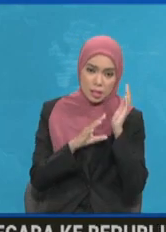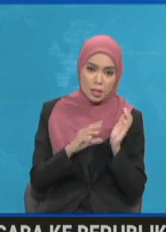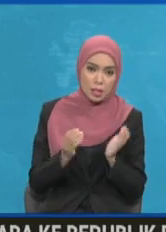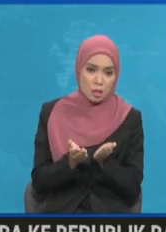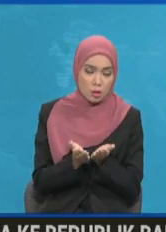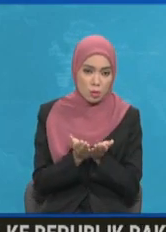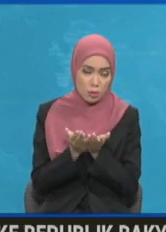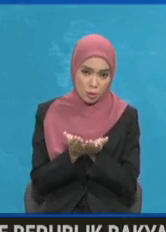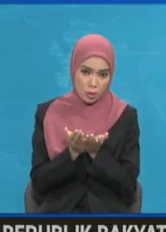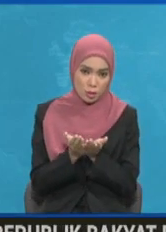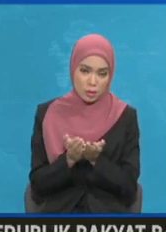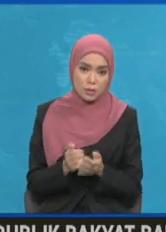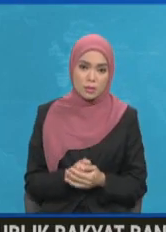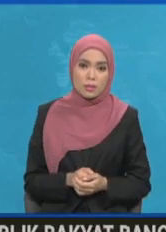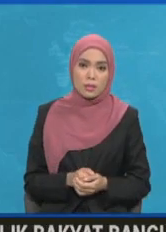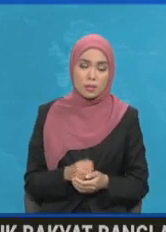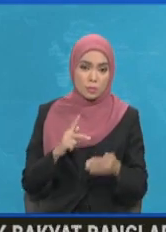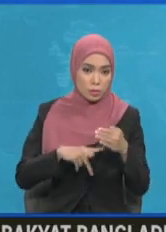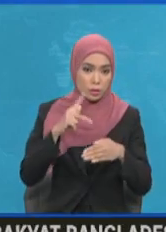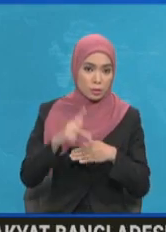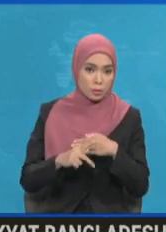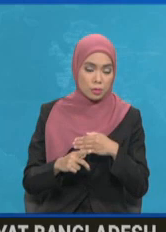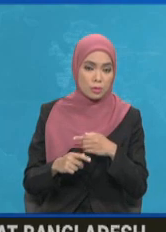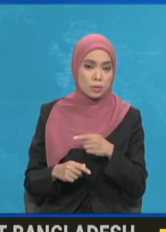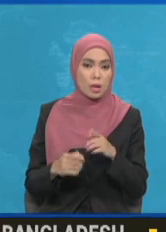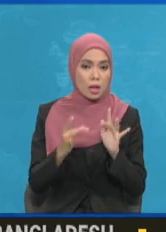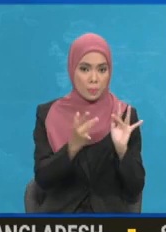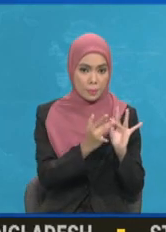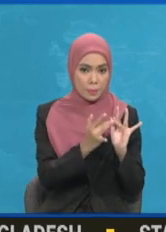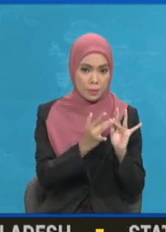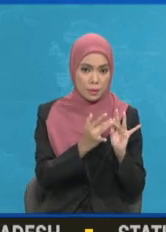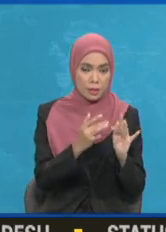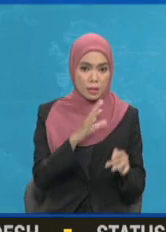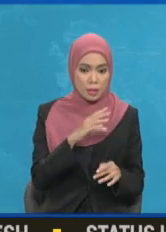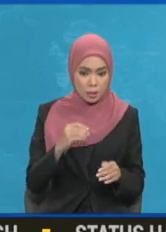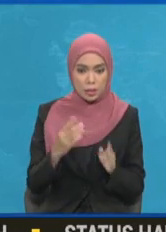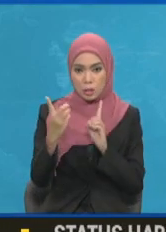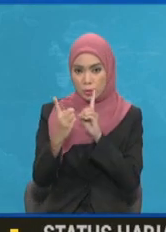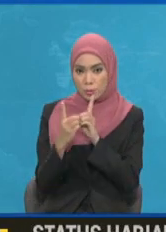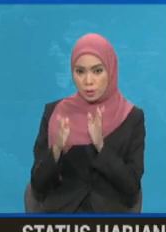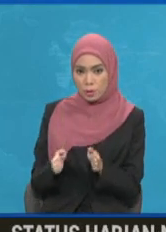Munajat tahun ini program dilaksanakan secara dalam talian dan fisikal